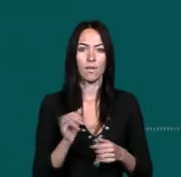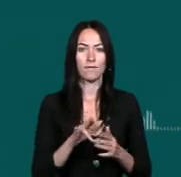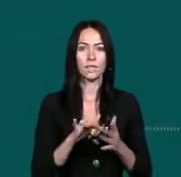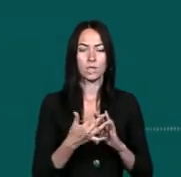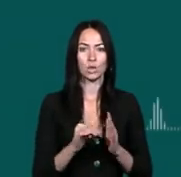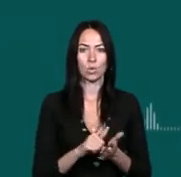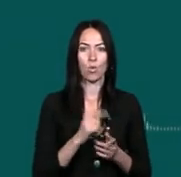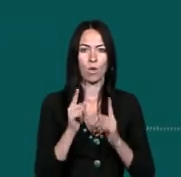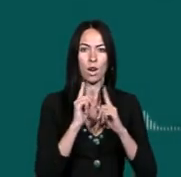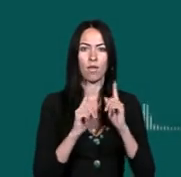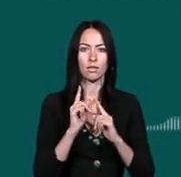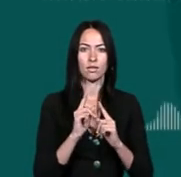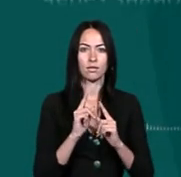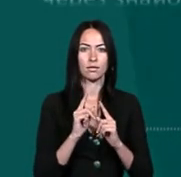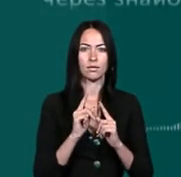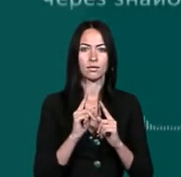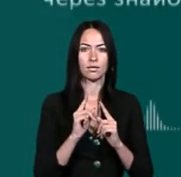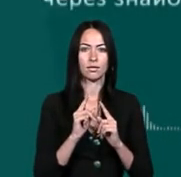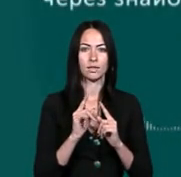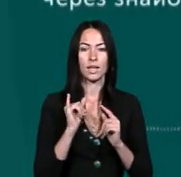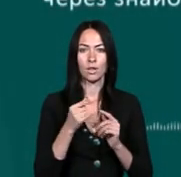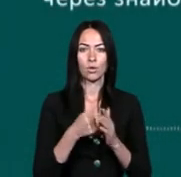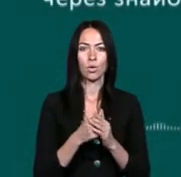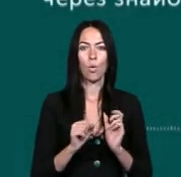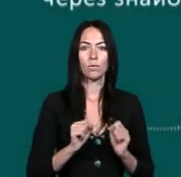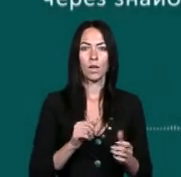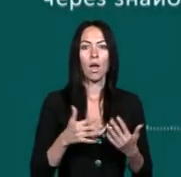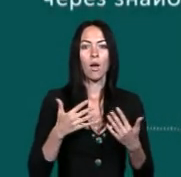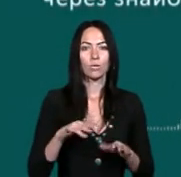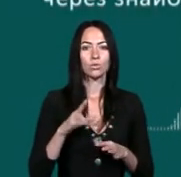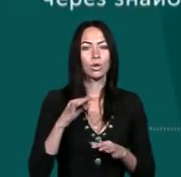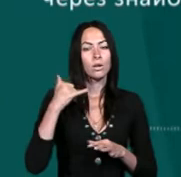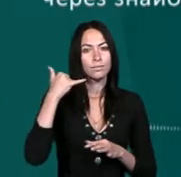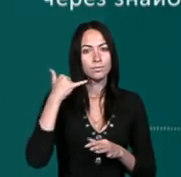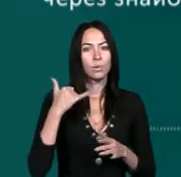ради, добився, і від адміністрації, а вже телефони, вже